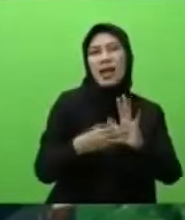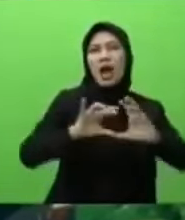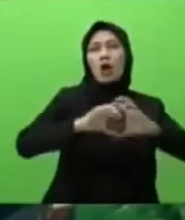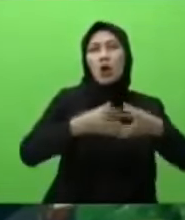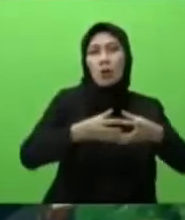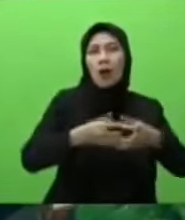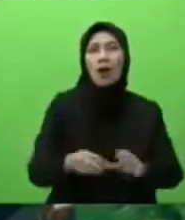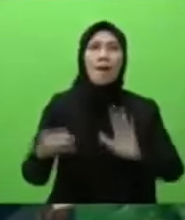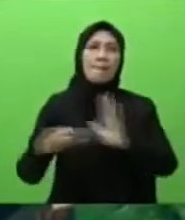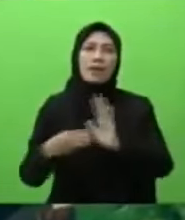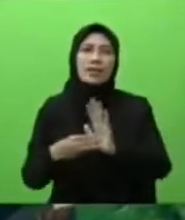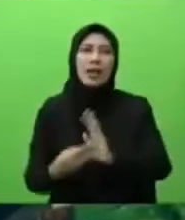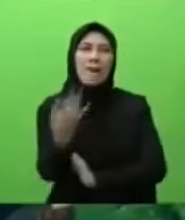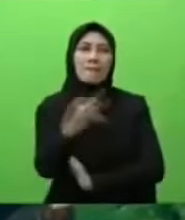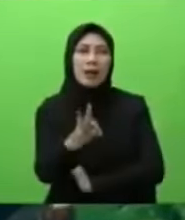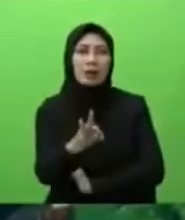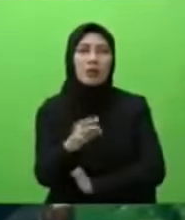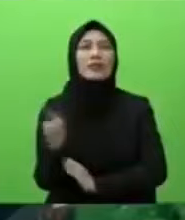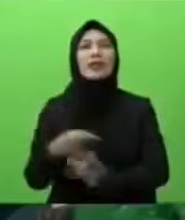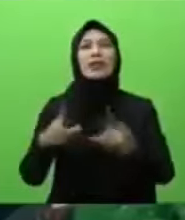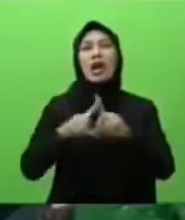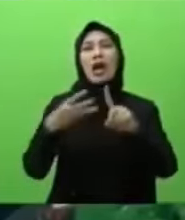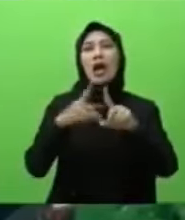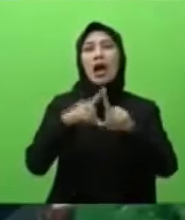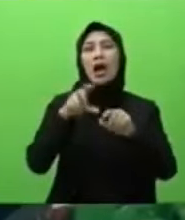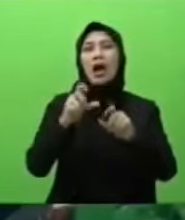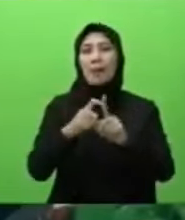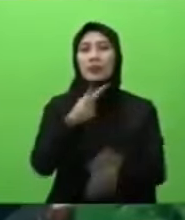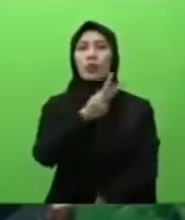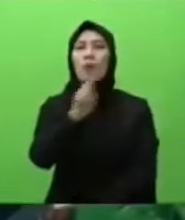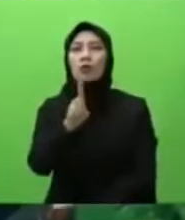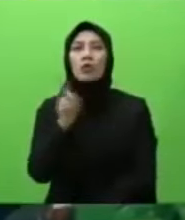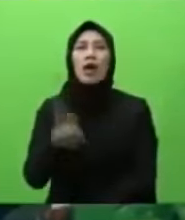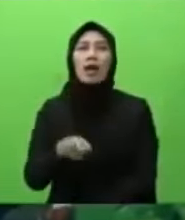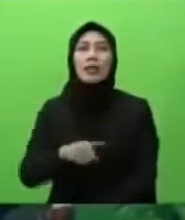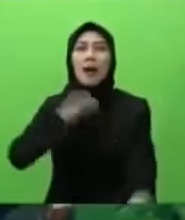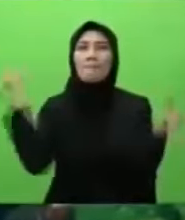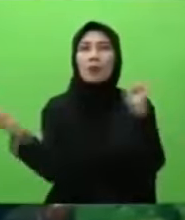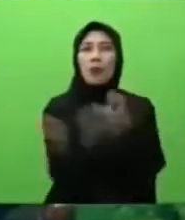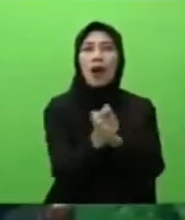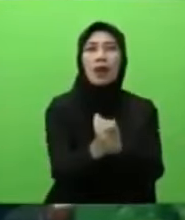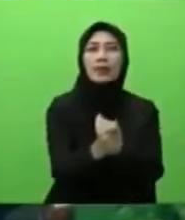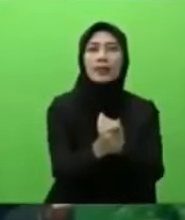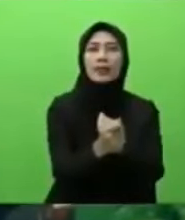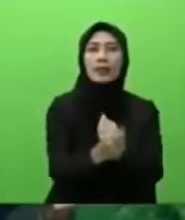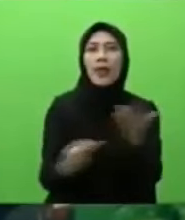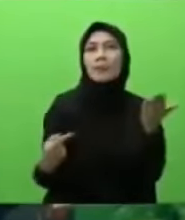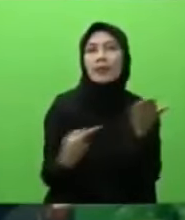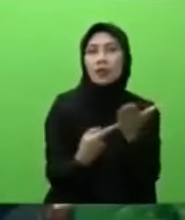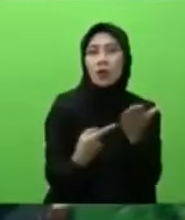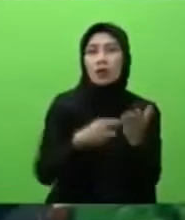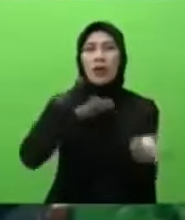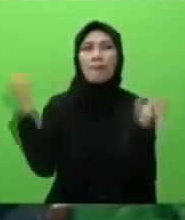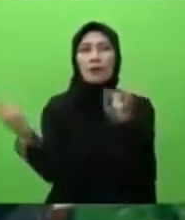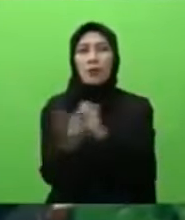modernisasi abad ke-21 revolusi iptek serta perkembangan geopolitik